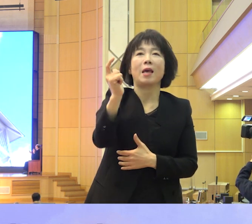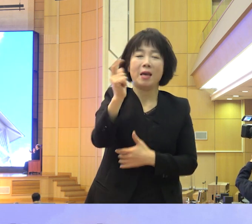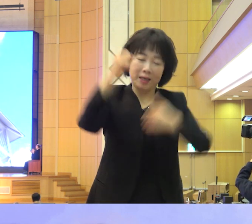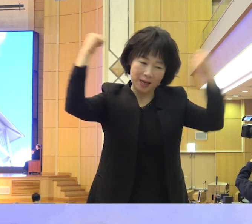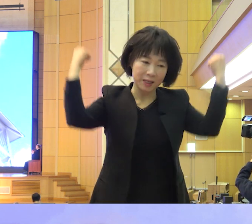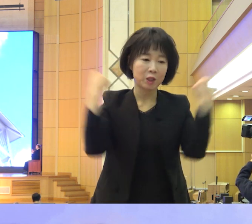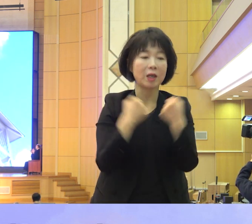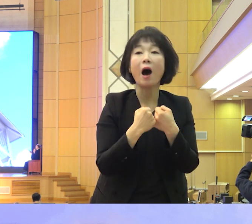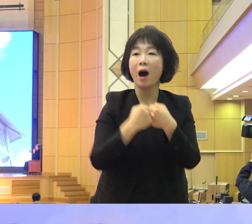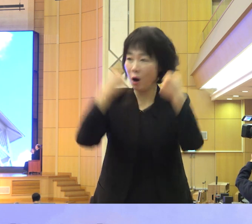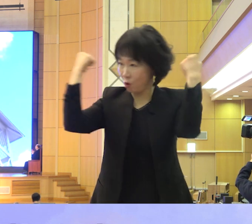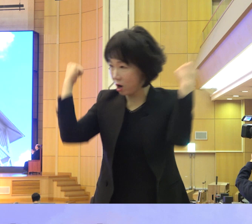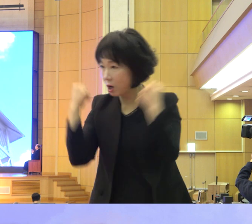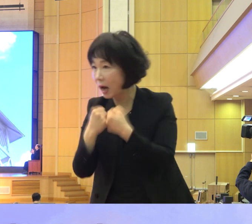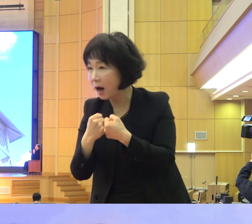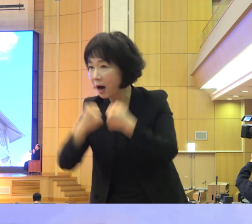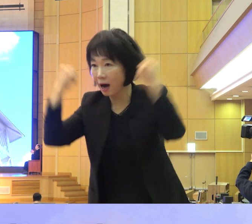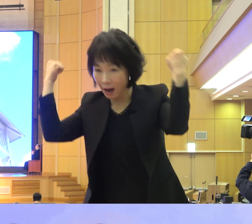또 세게